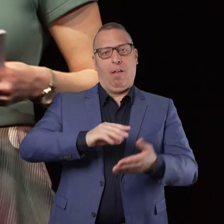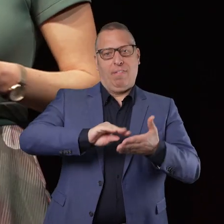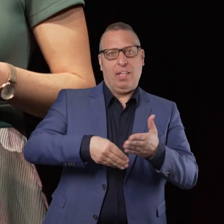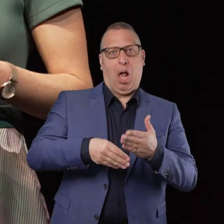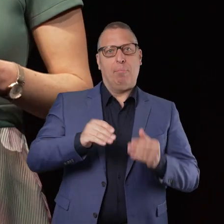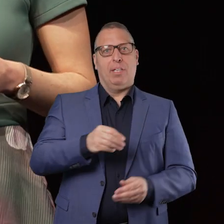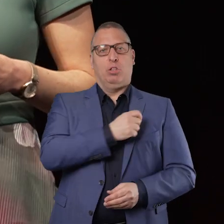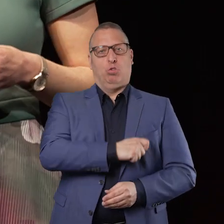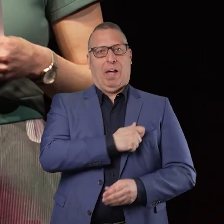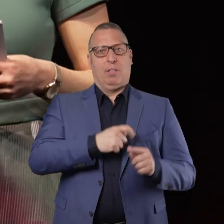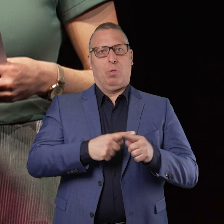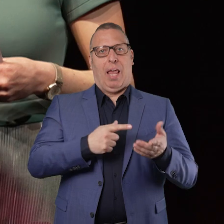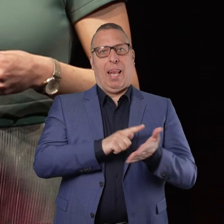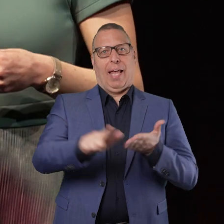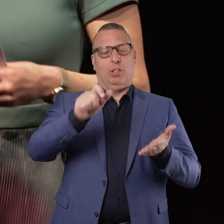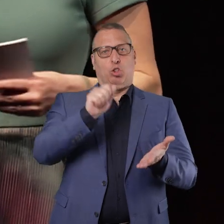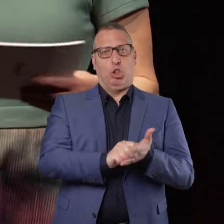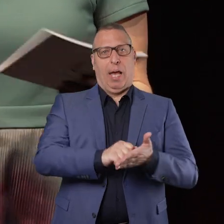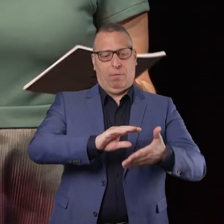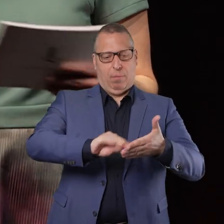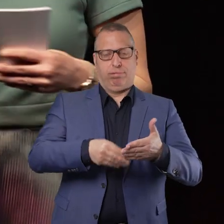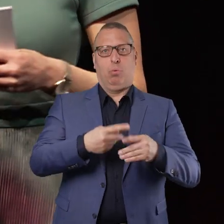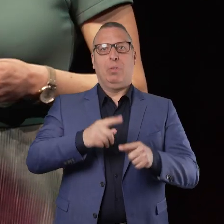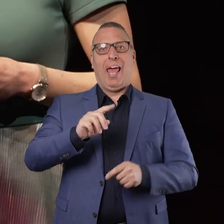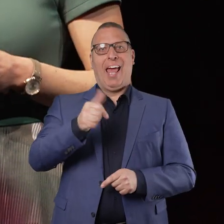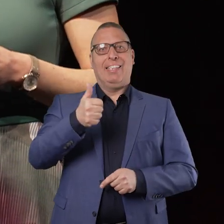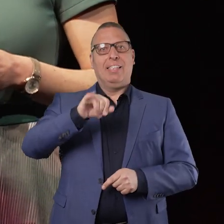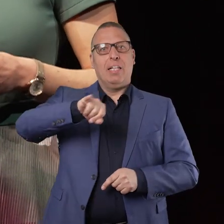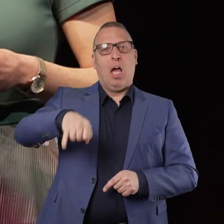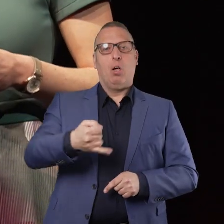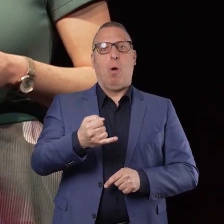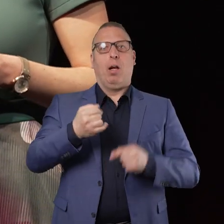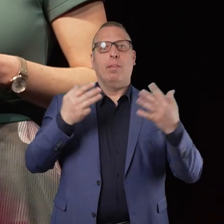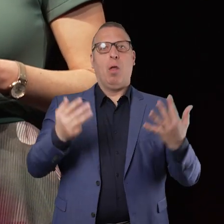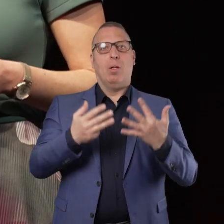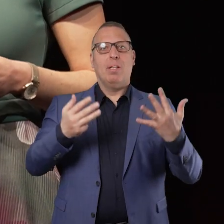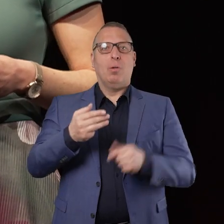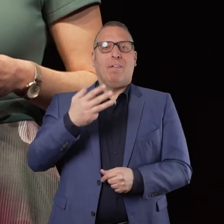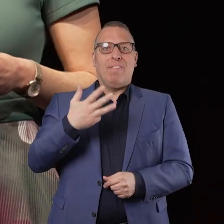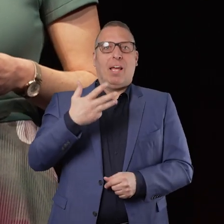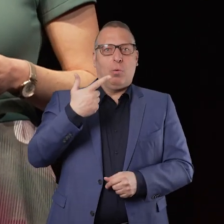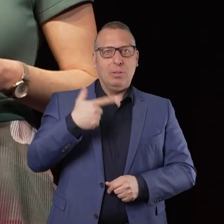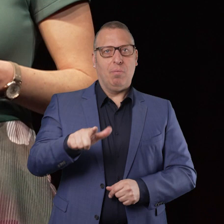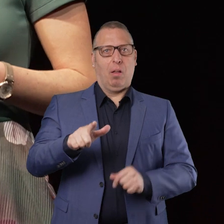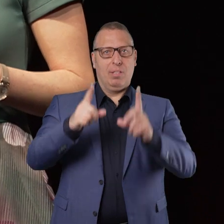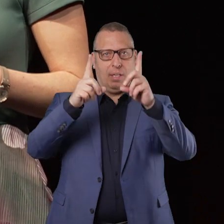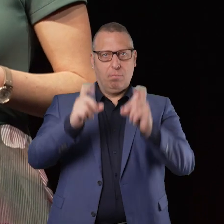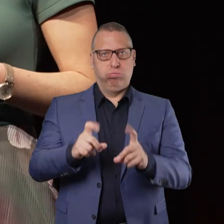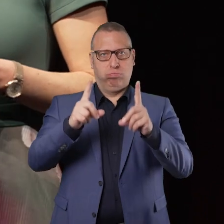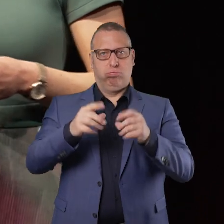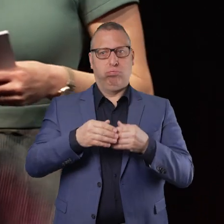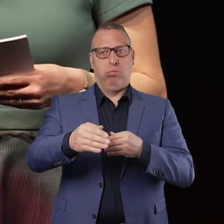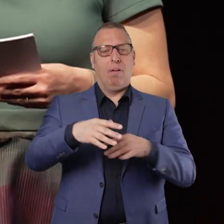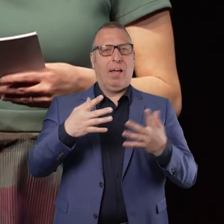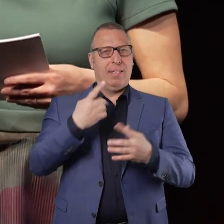vom Liechtenstein und der Schweiz unterzeichnet worden und ist dann am 1. Januar 1924 in Kraft getreten. Und wenn Sie